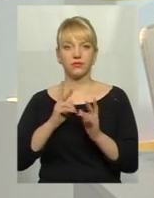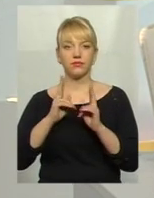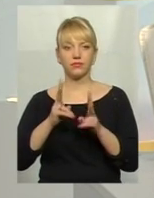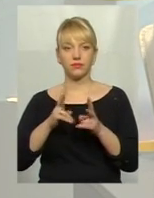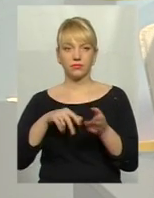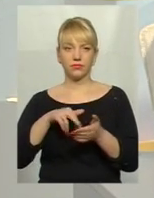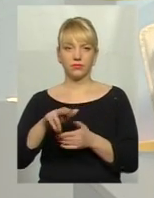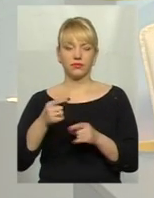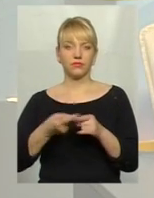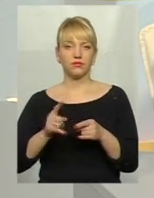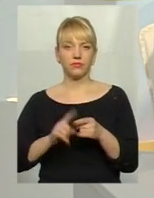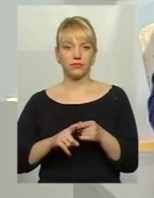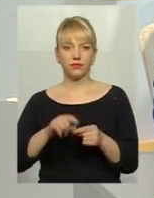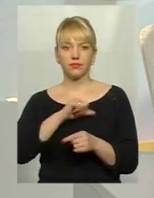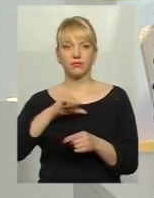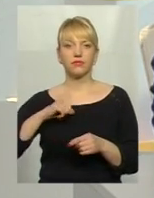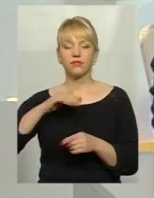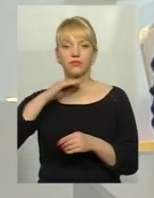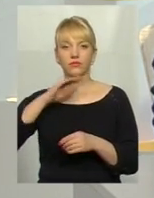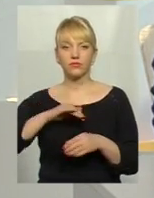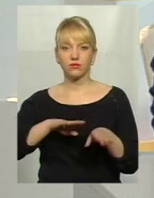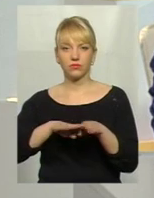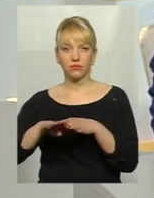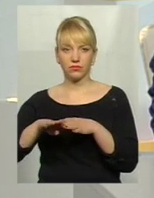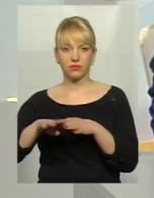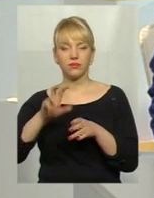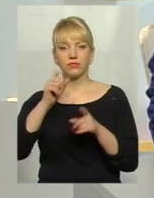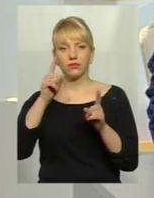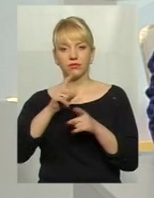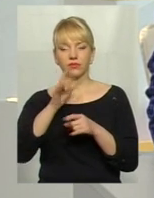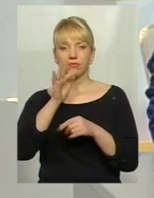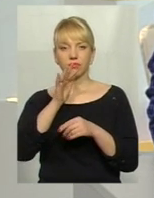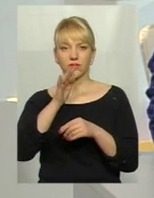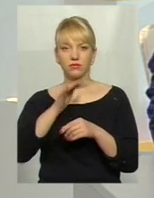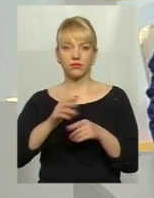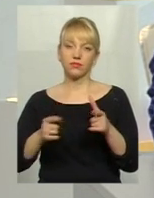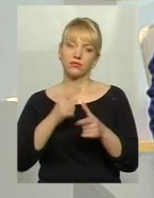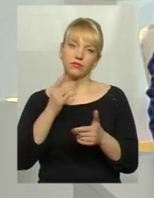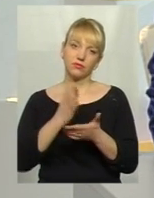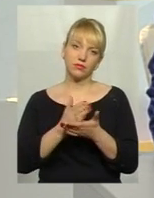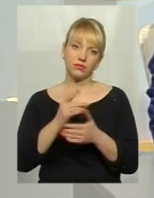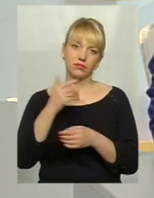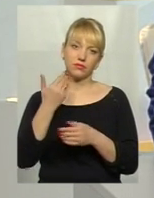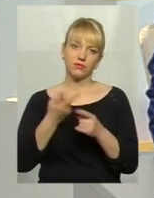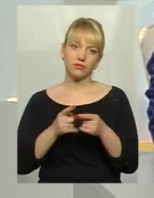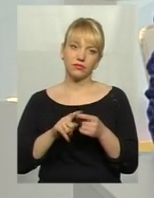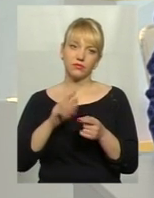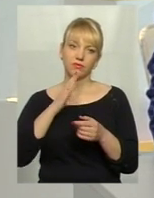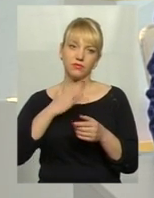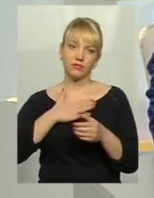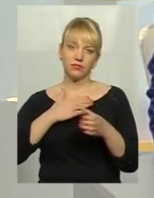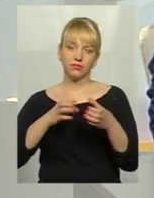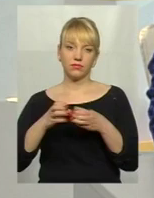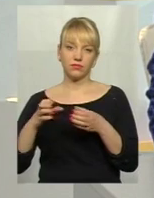як вийти на той самодостатній рівень за коротший термін часу. Чи є воно в наших громад